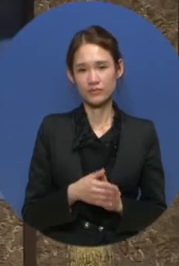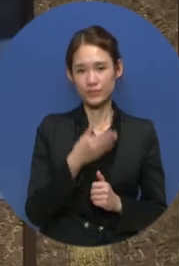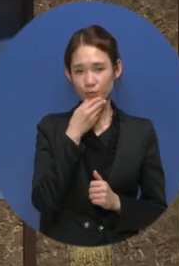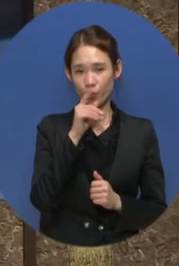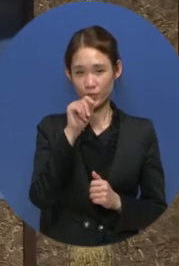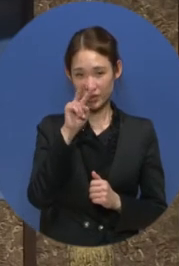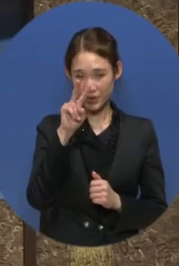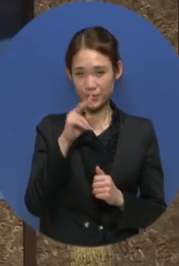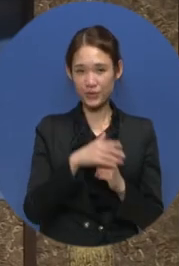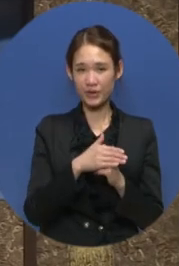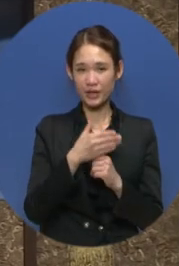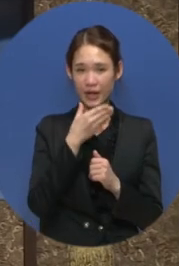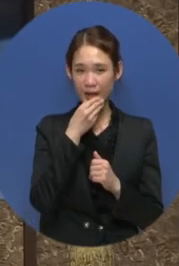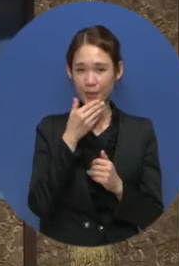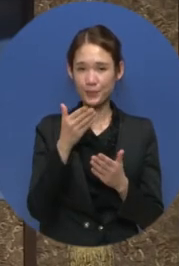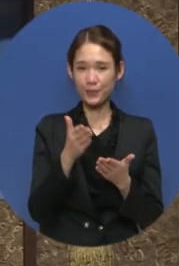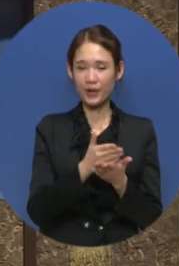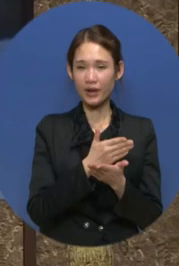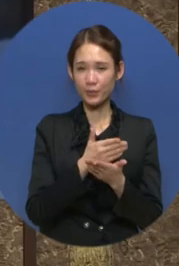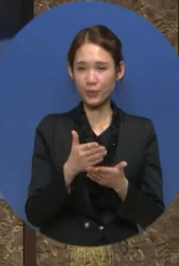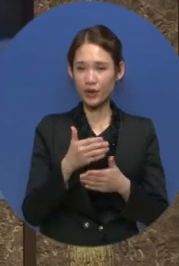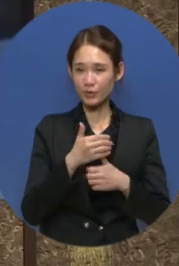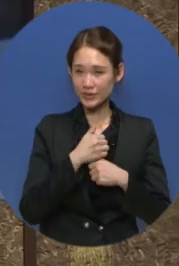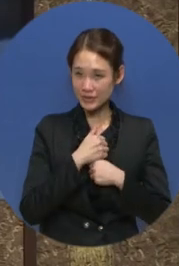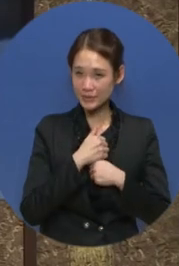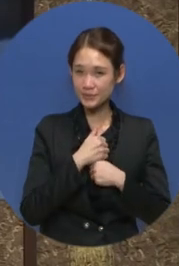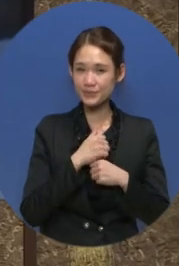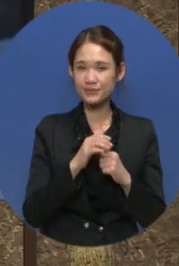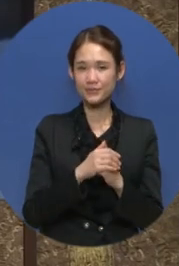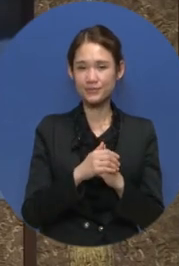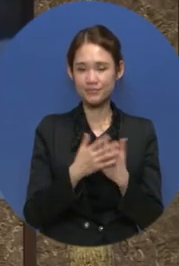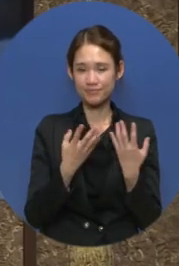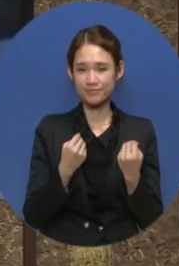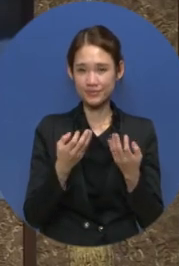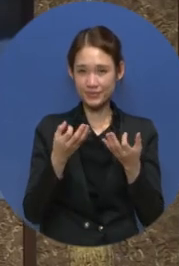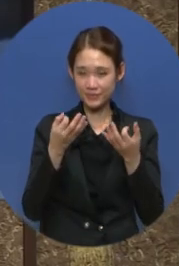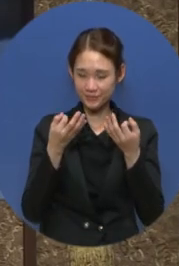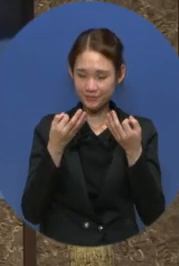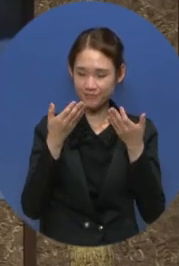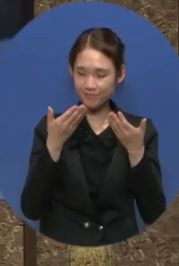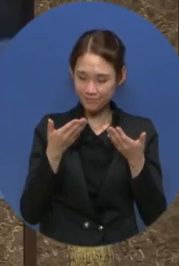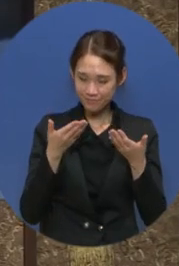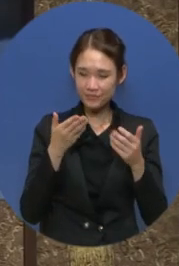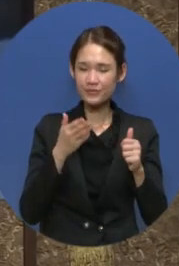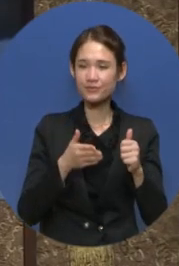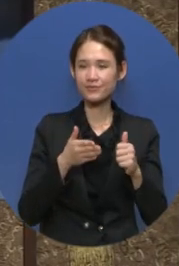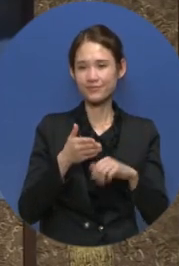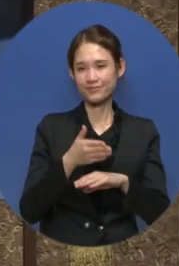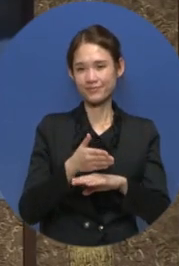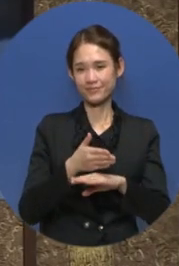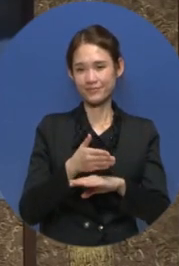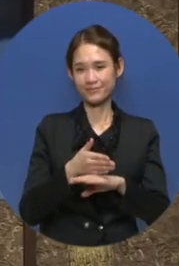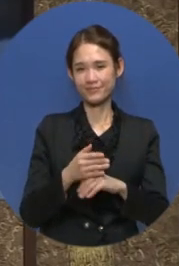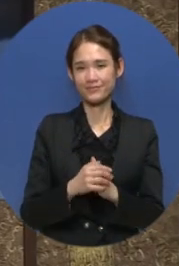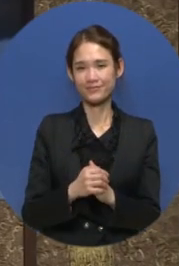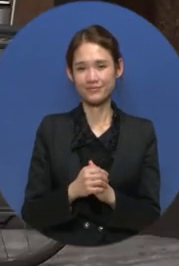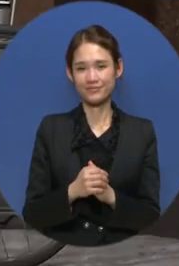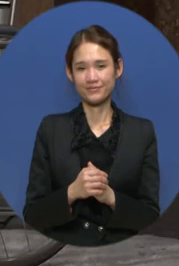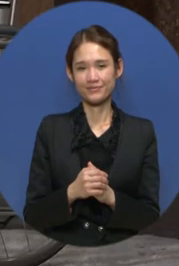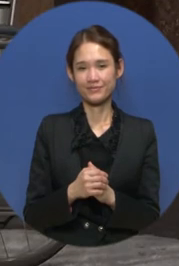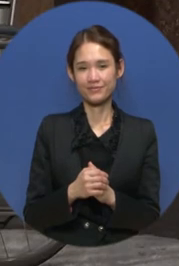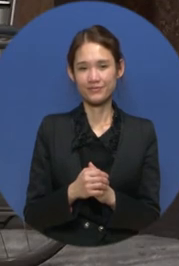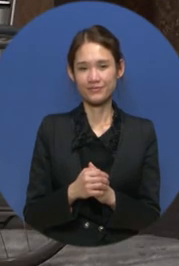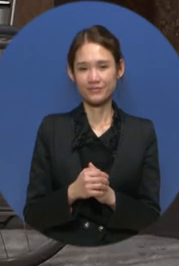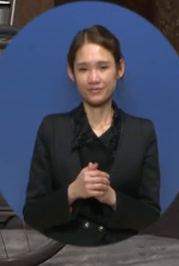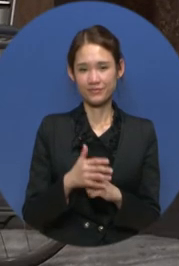복지TV 그 행복 나눔 지킴이 그 많이 시청해 주시면 감사하겠습니다.